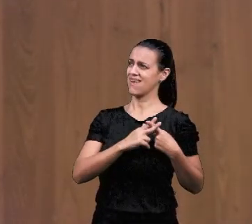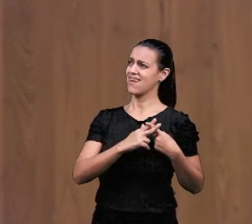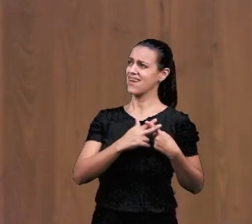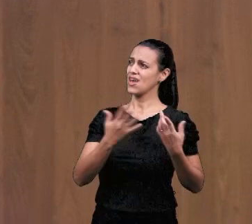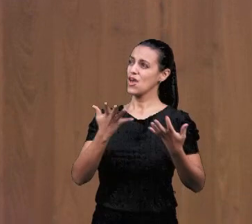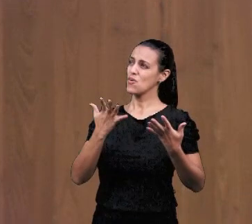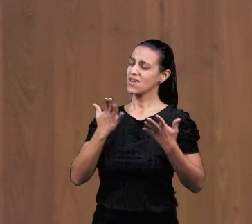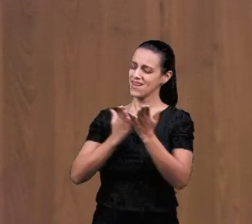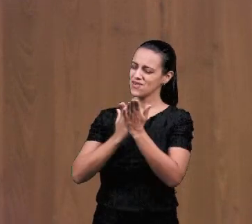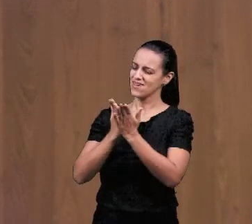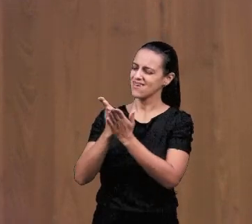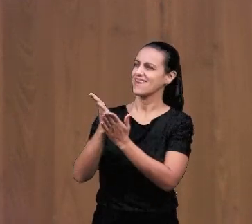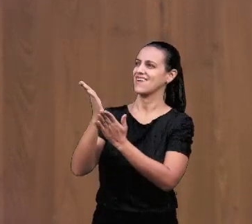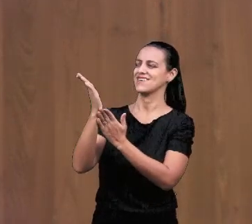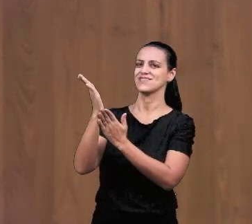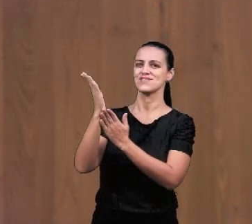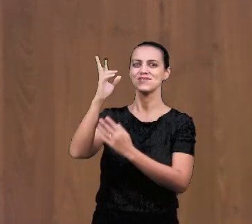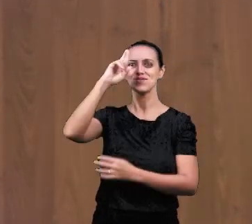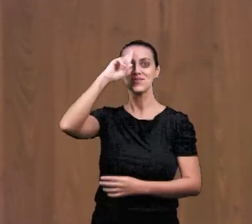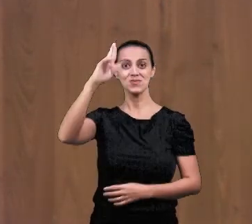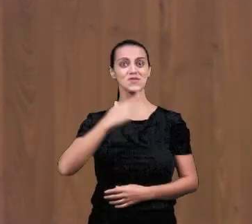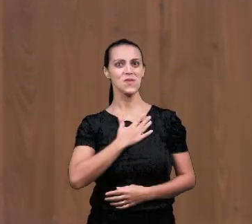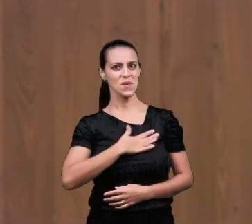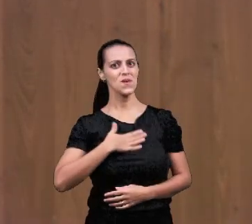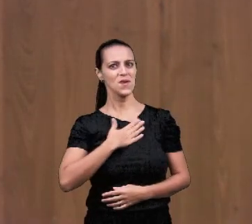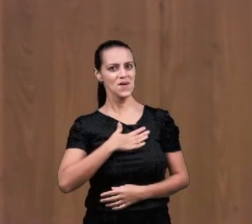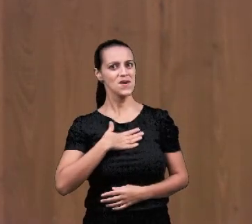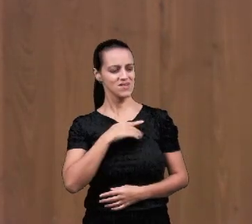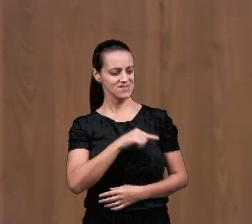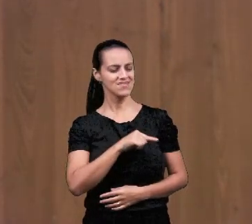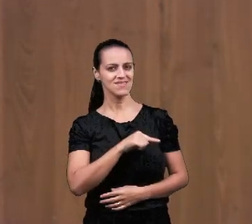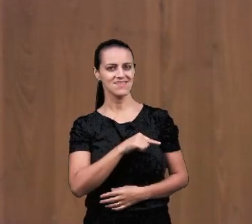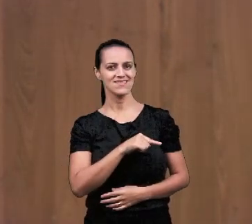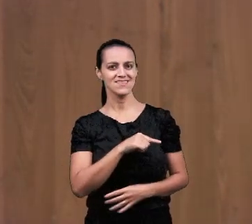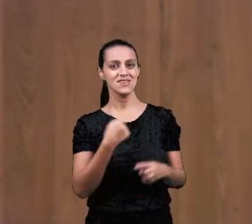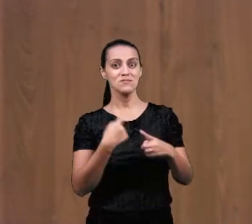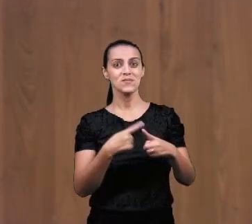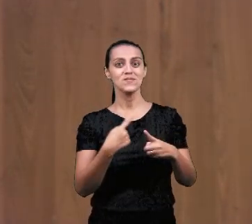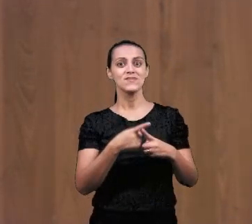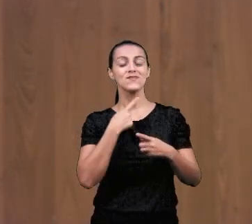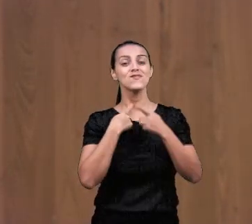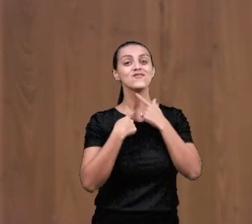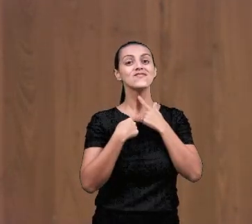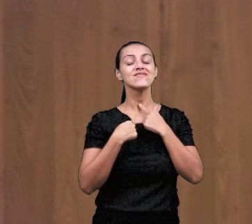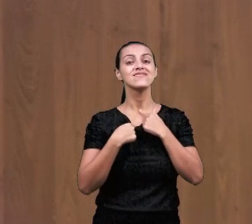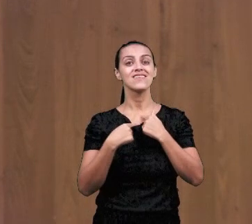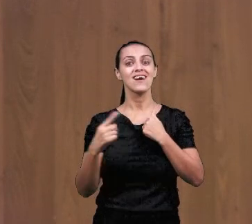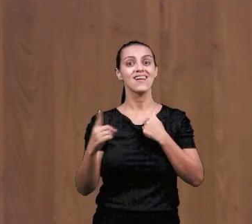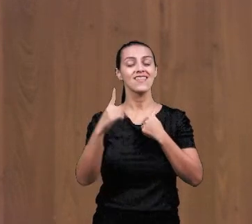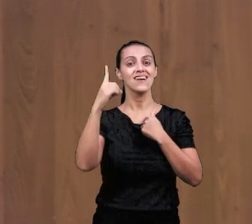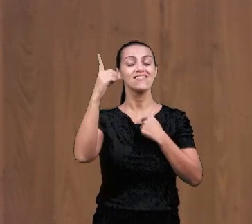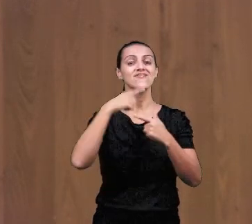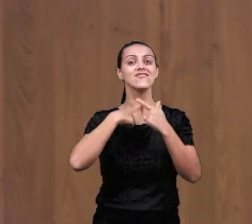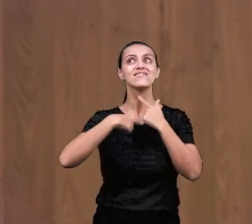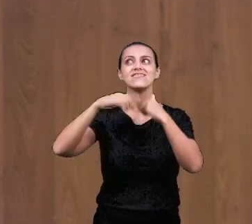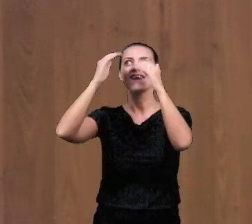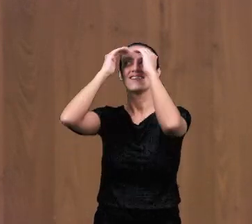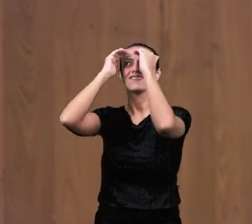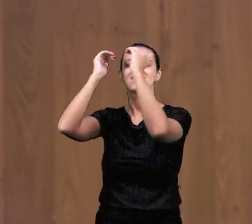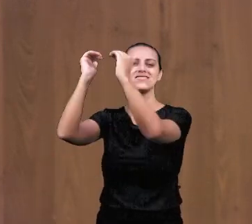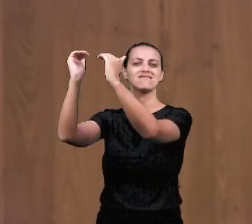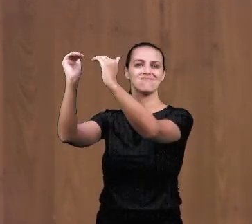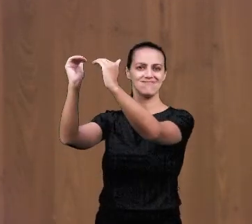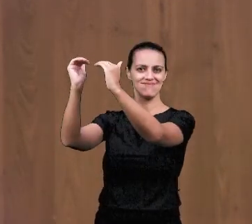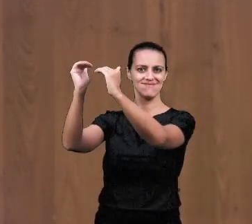par le chemin droit. Ça, c'était très agréable, Seigneur. David était un homme qui voulait faire la volonté du Seigneur. Il voulait être